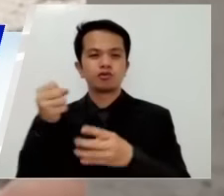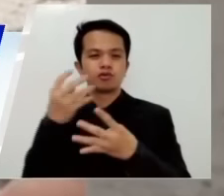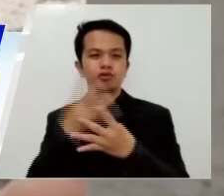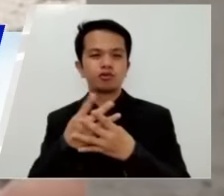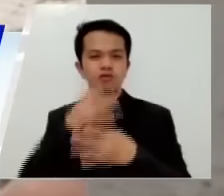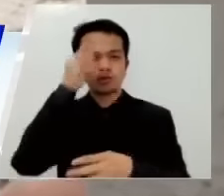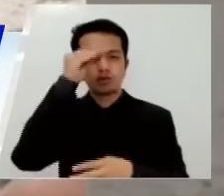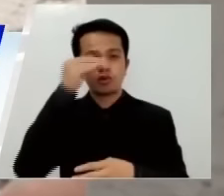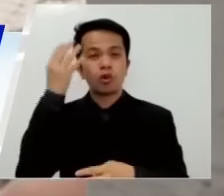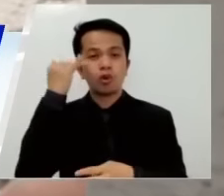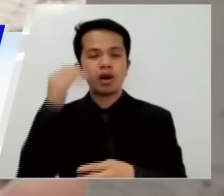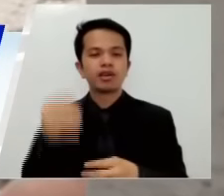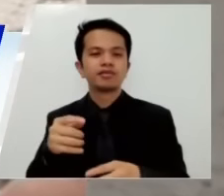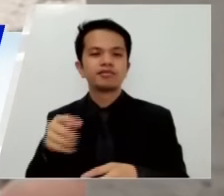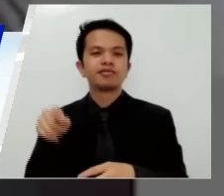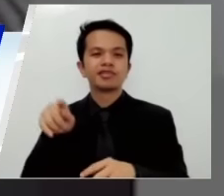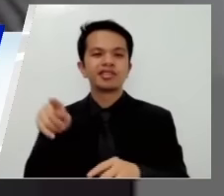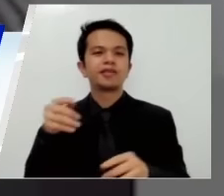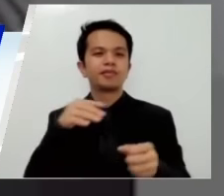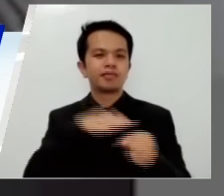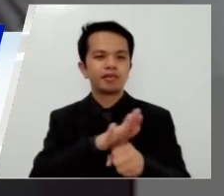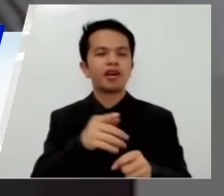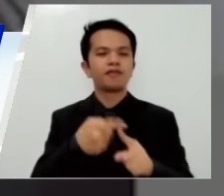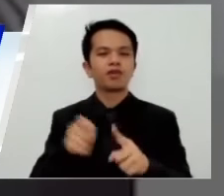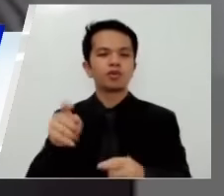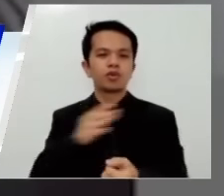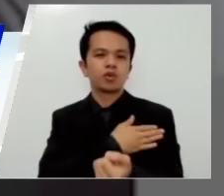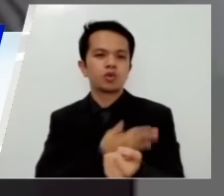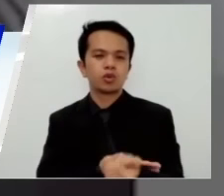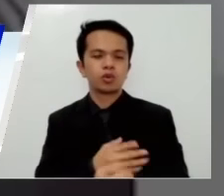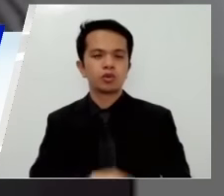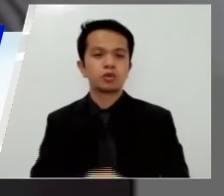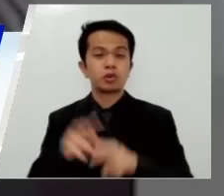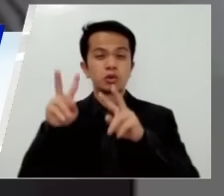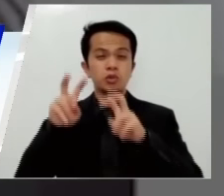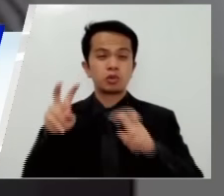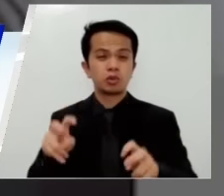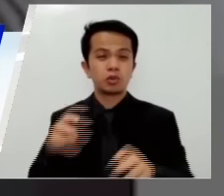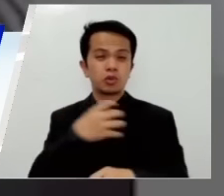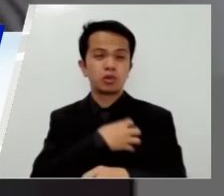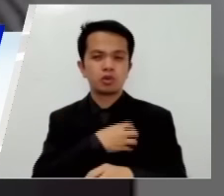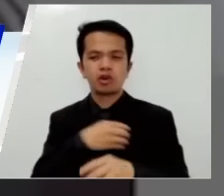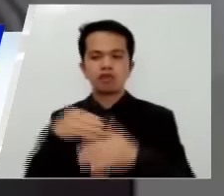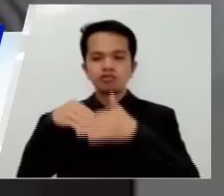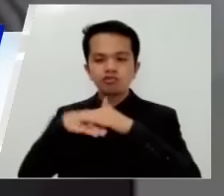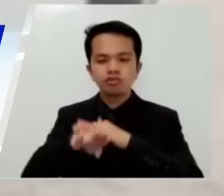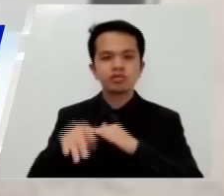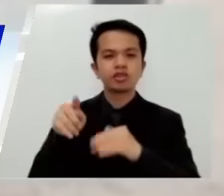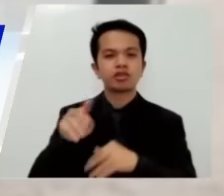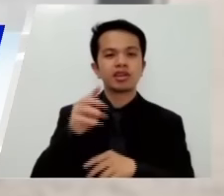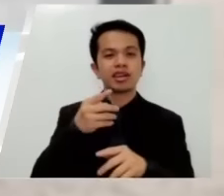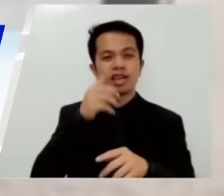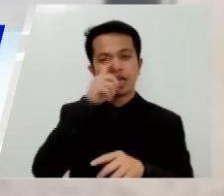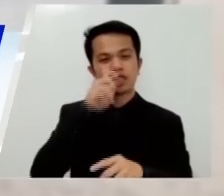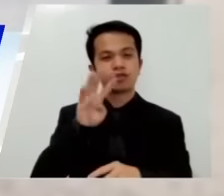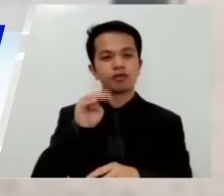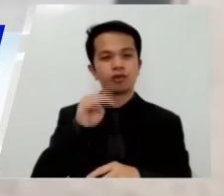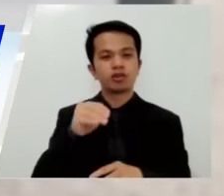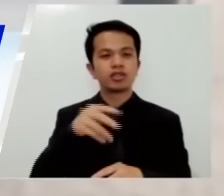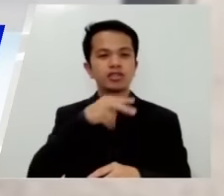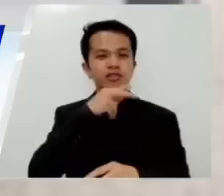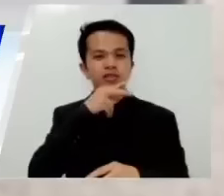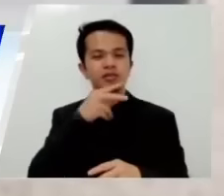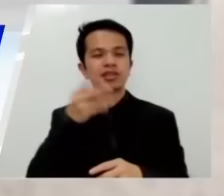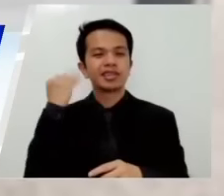namang ireklamo ng panggagahasa ng sariling anak. Base sa investigasyon ng pulisya, pumasok sa kwarto ng 14-anyos na biktimang suspect noong April 14